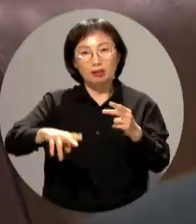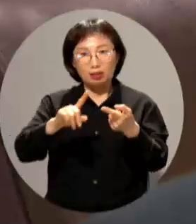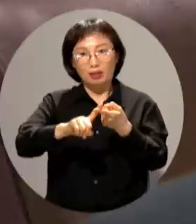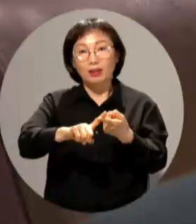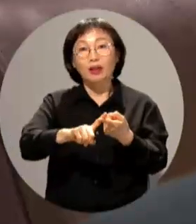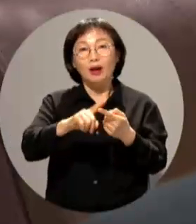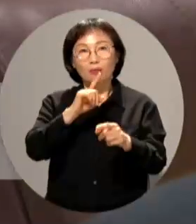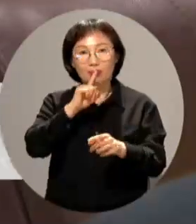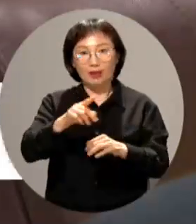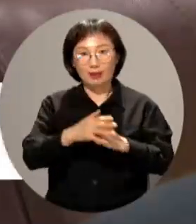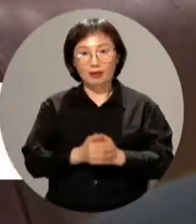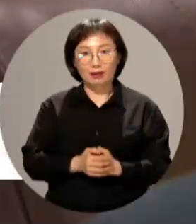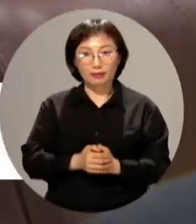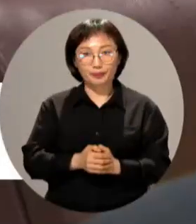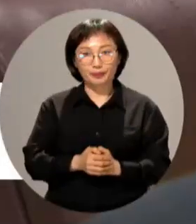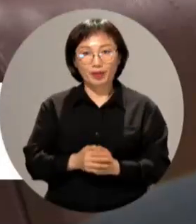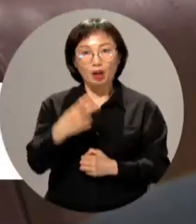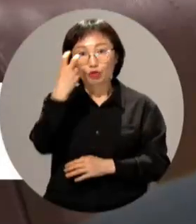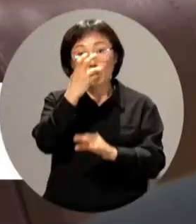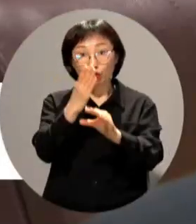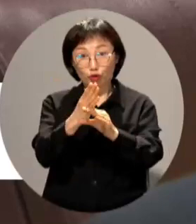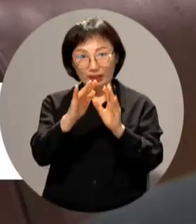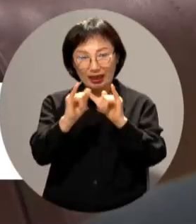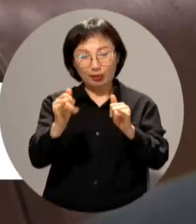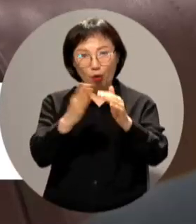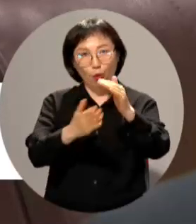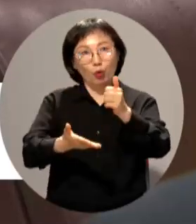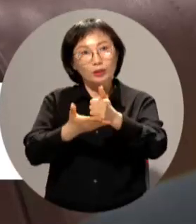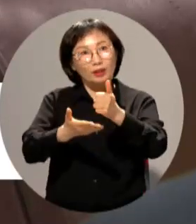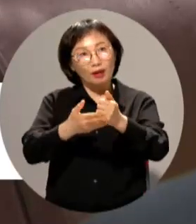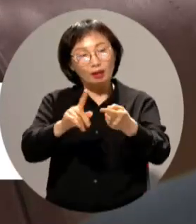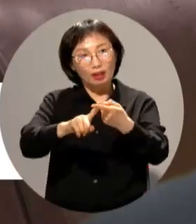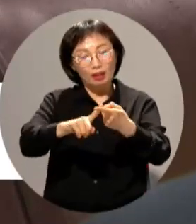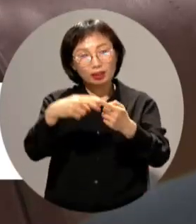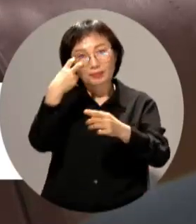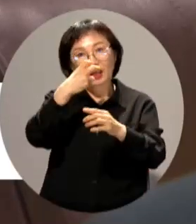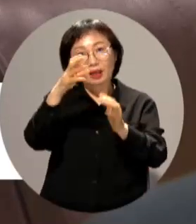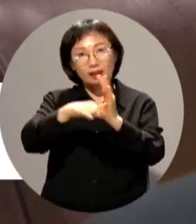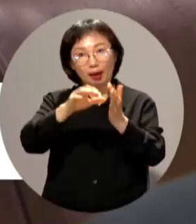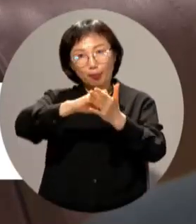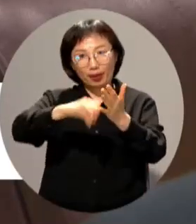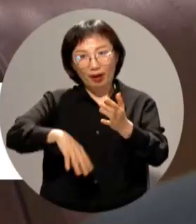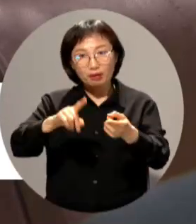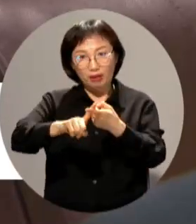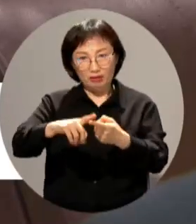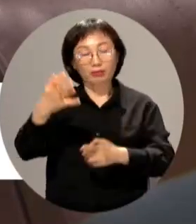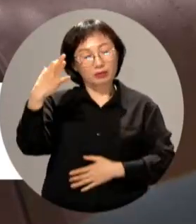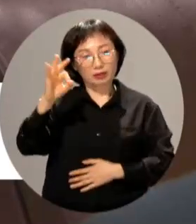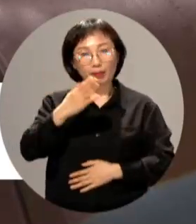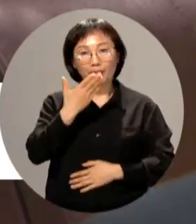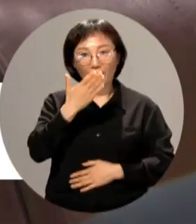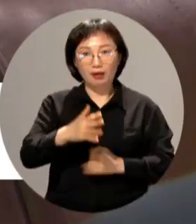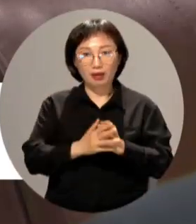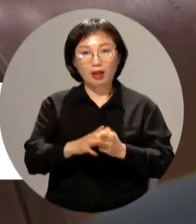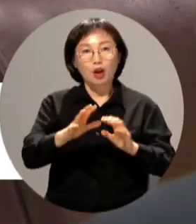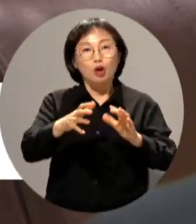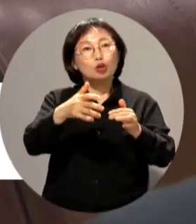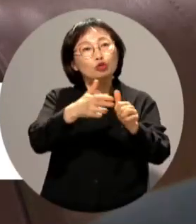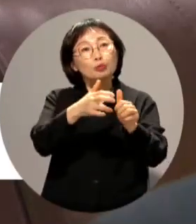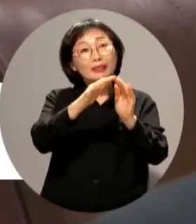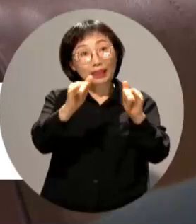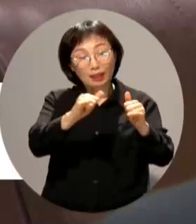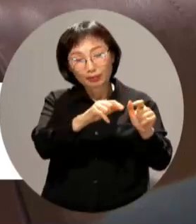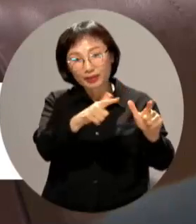수사 중인 사람은 공천 심사에서 배제 된다면 그 또한 존중합니다 국민들에게 심판 받고자